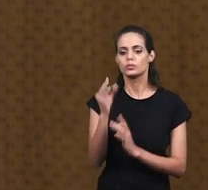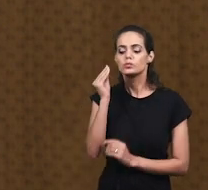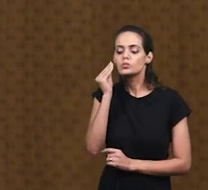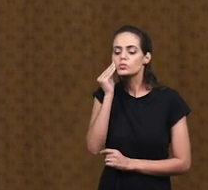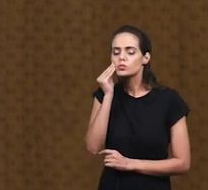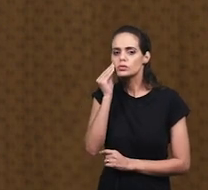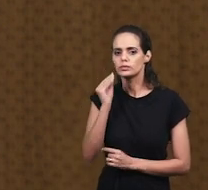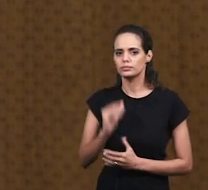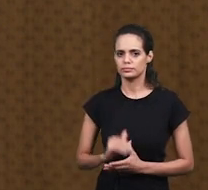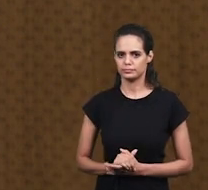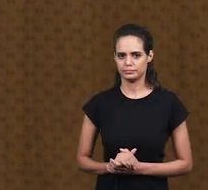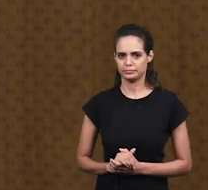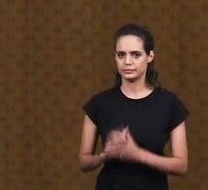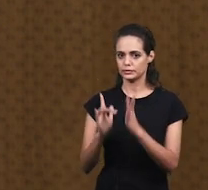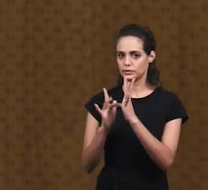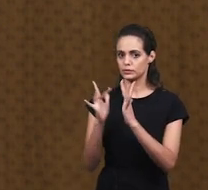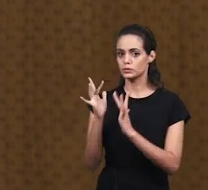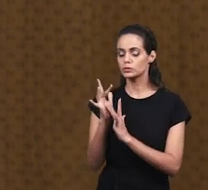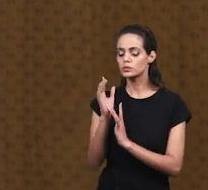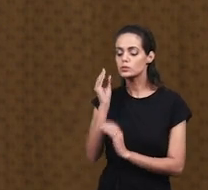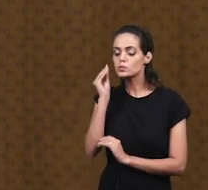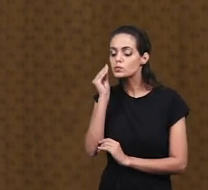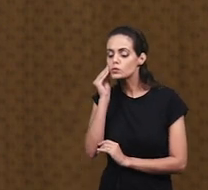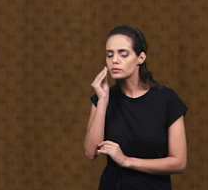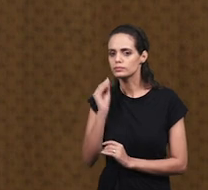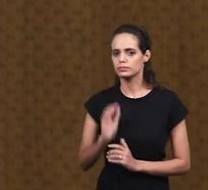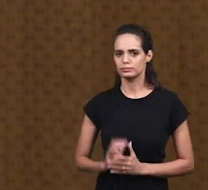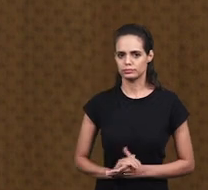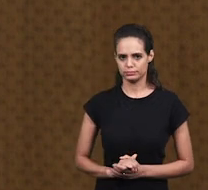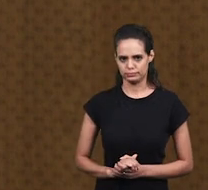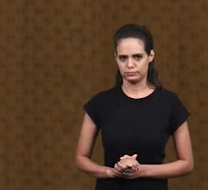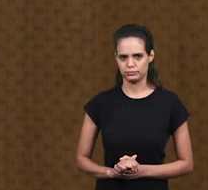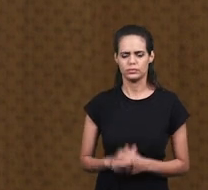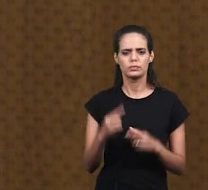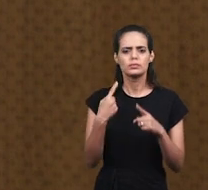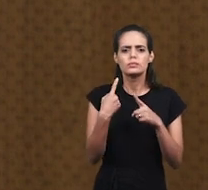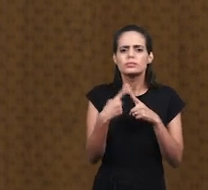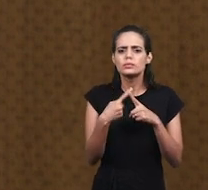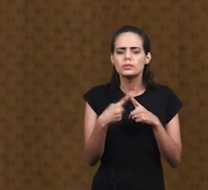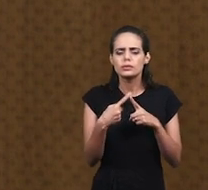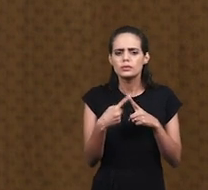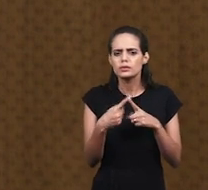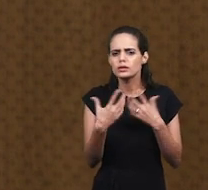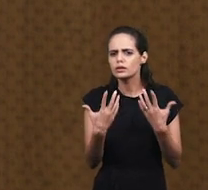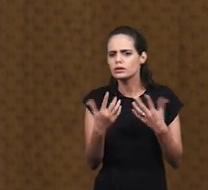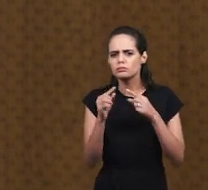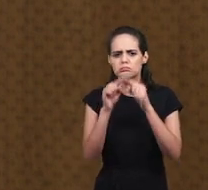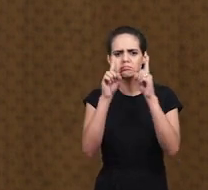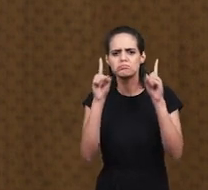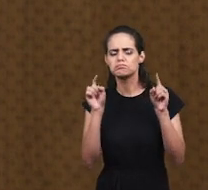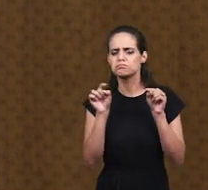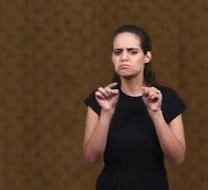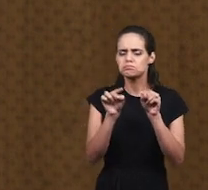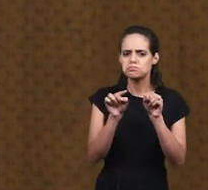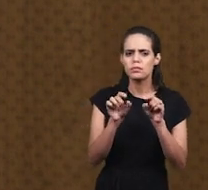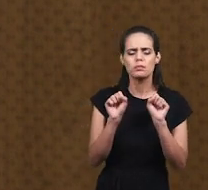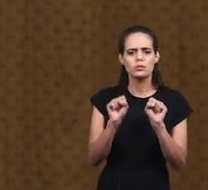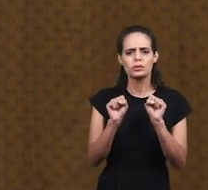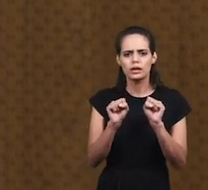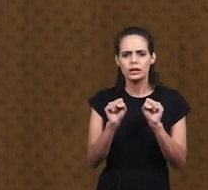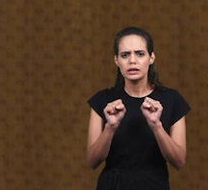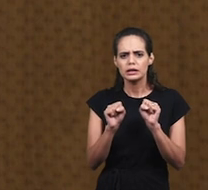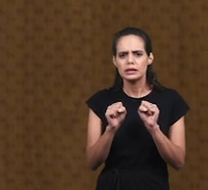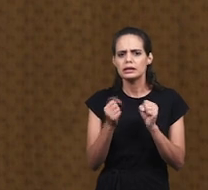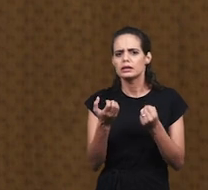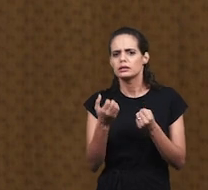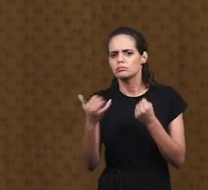Mais qu'est-ce que cela? Pourquoi il aurait pu trahir Jésus avec une embrassade? Mais